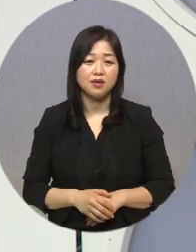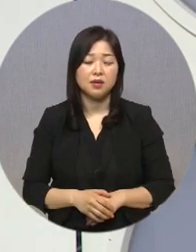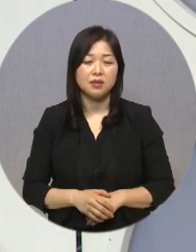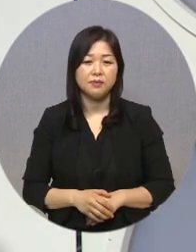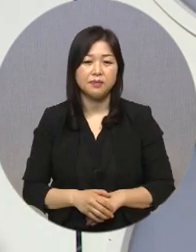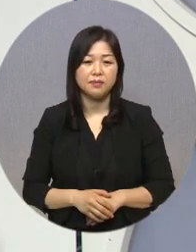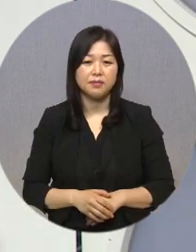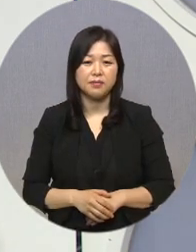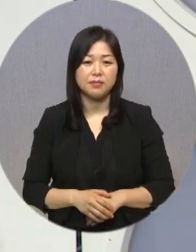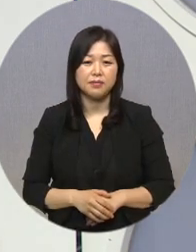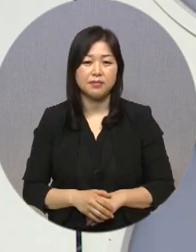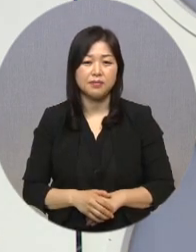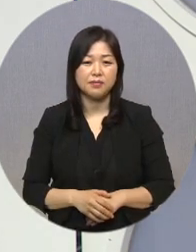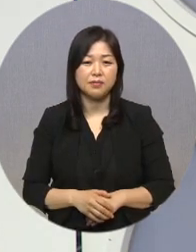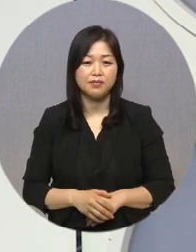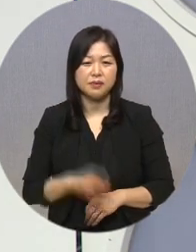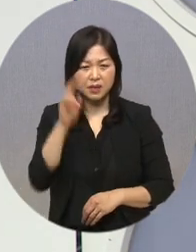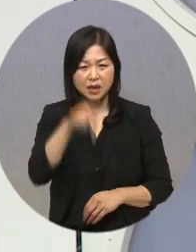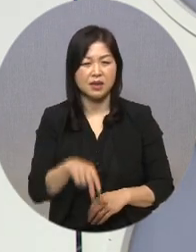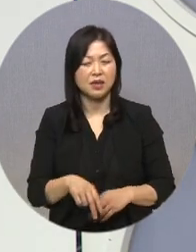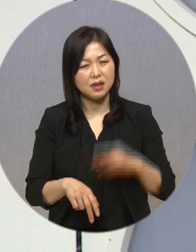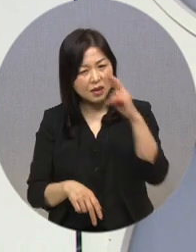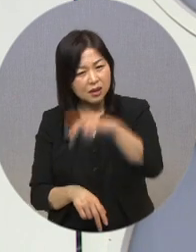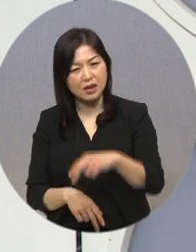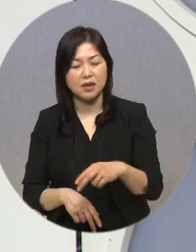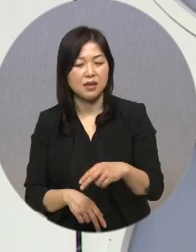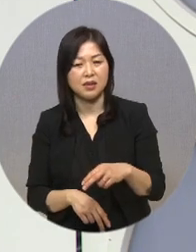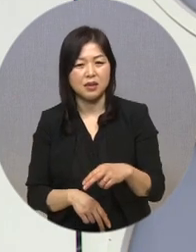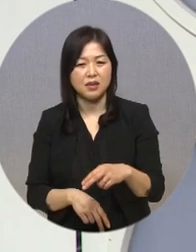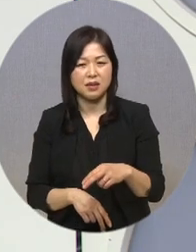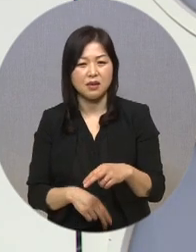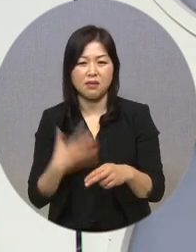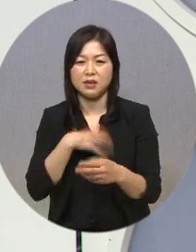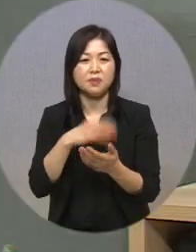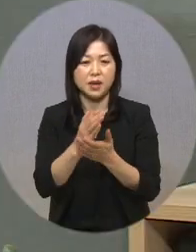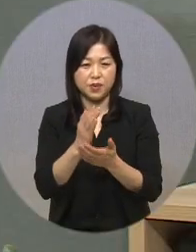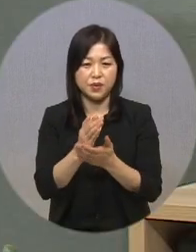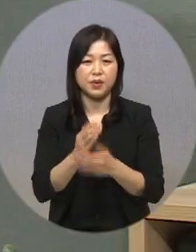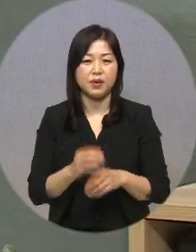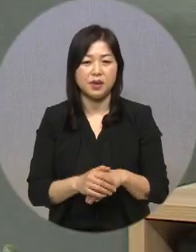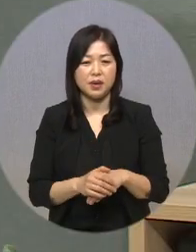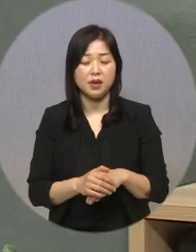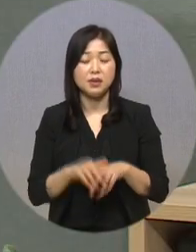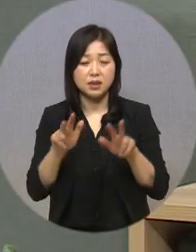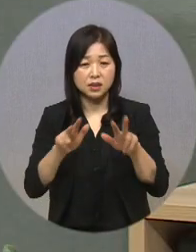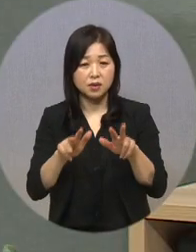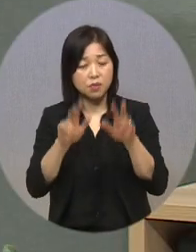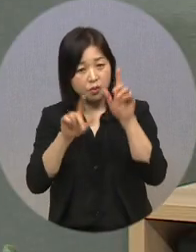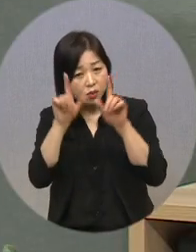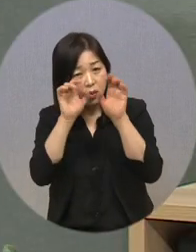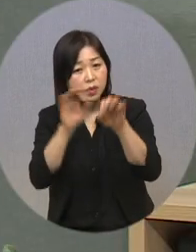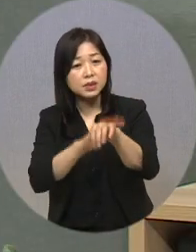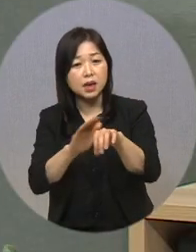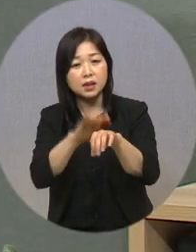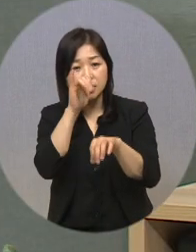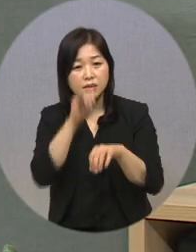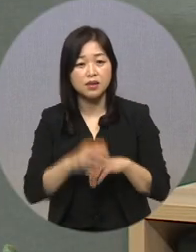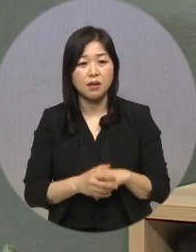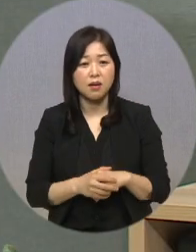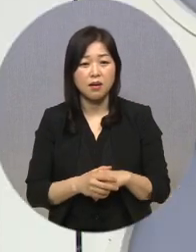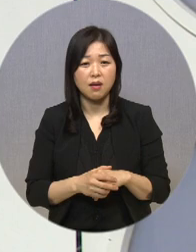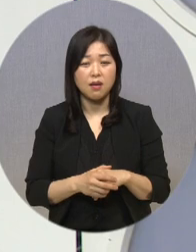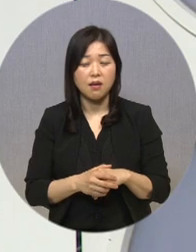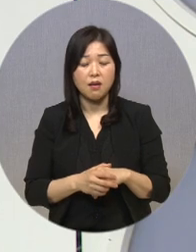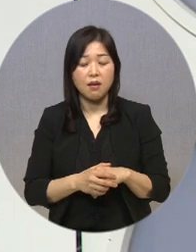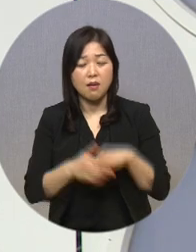그걸 뭐가 틀렸다. 그런 거 걱정 말고 잘하고 있다고 봅니다. 아, 까는 거죠. 뭐